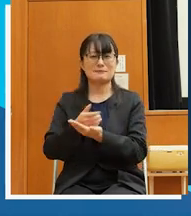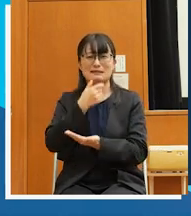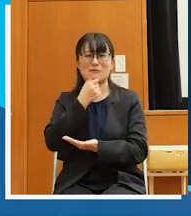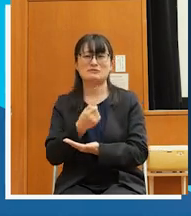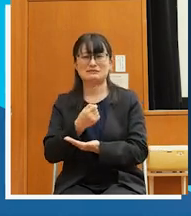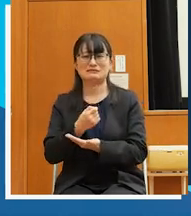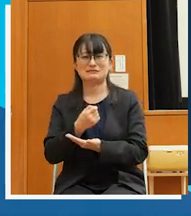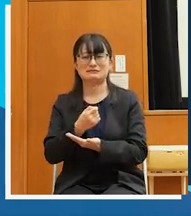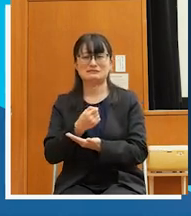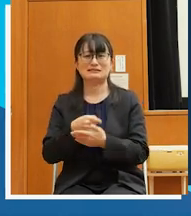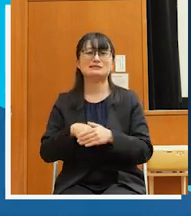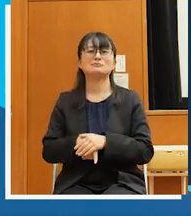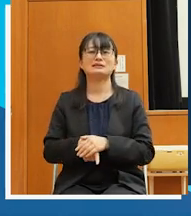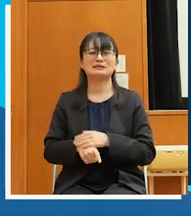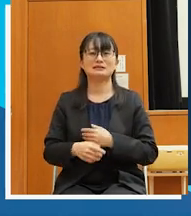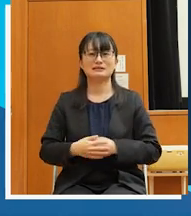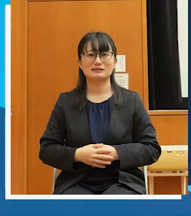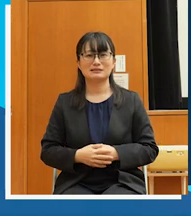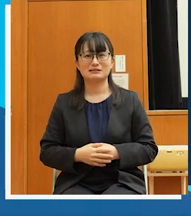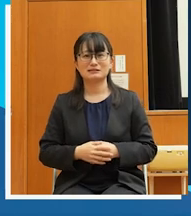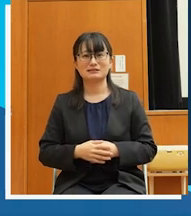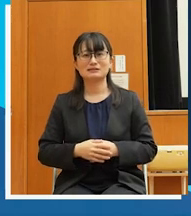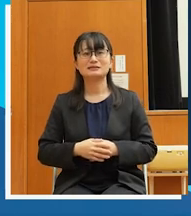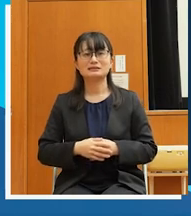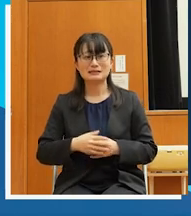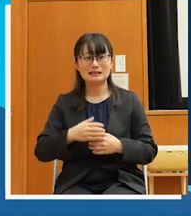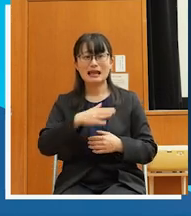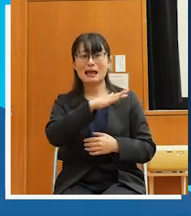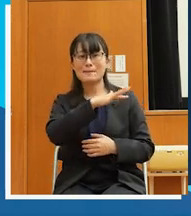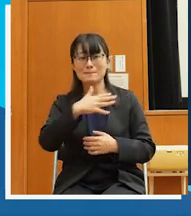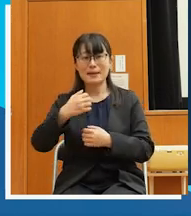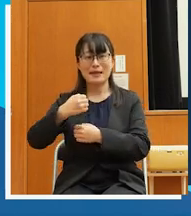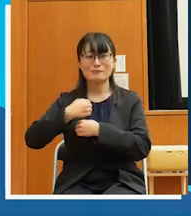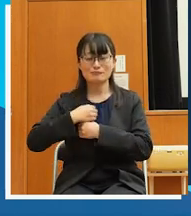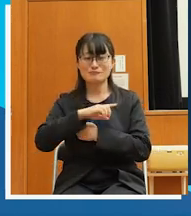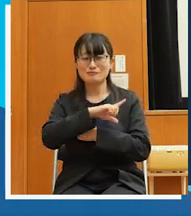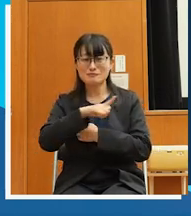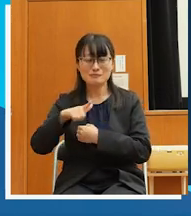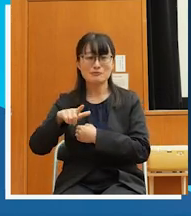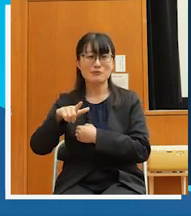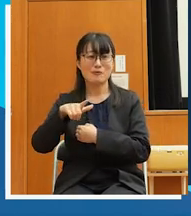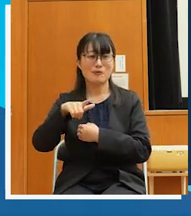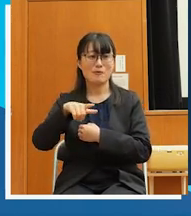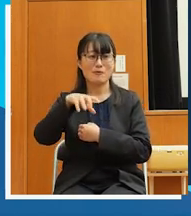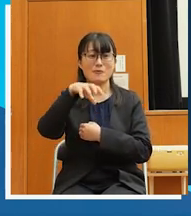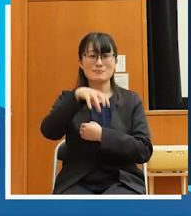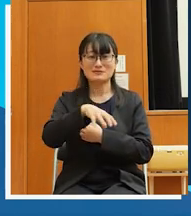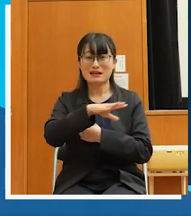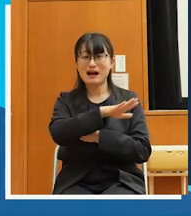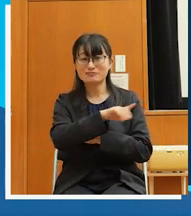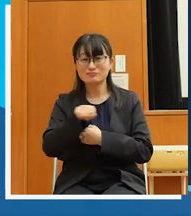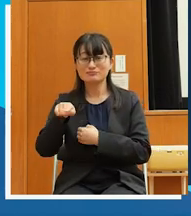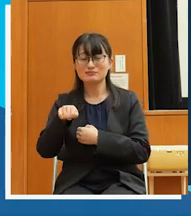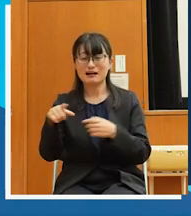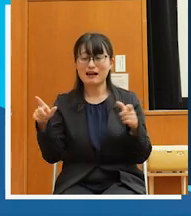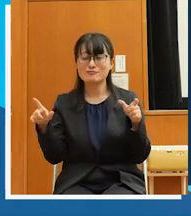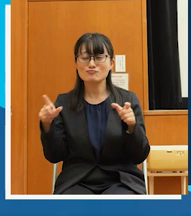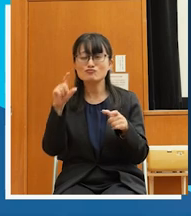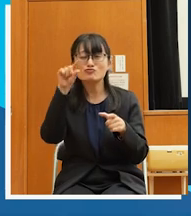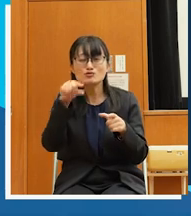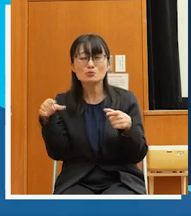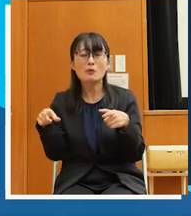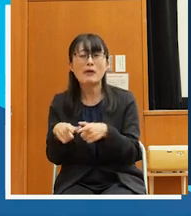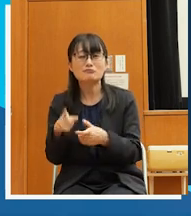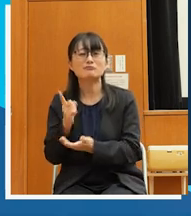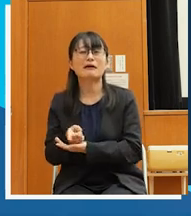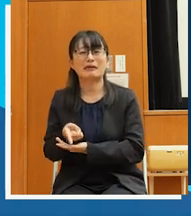たていや別に他にもカナとか色米軍の基地いっぱいあるじゃないですかとほんのちょっと減るだけですよと本当に比べ